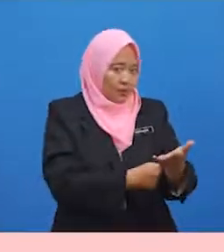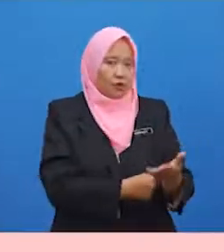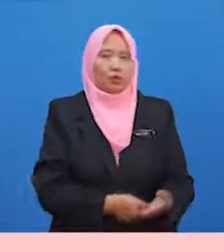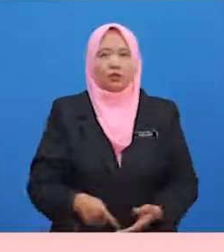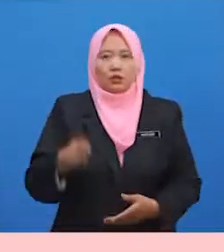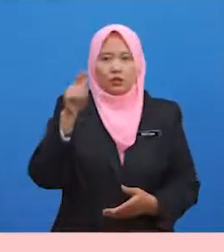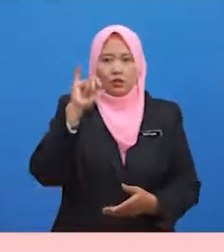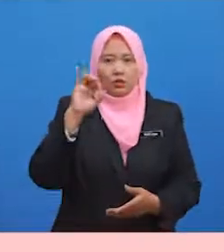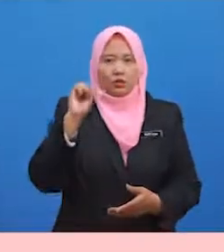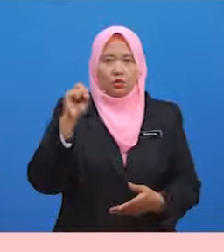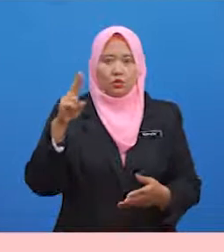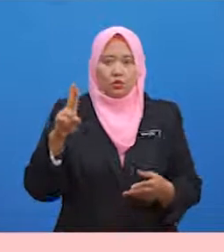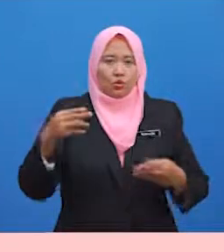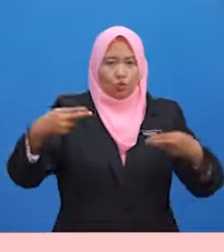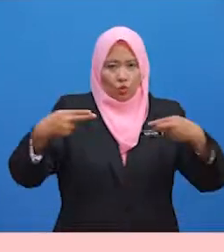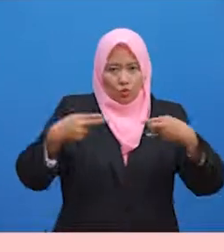dengan otot.